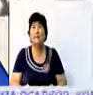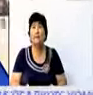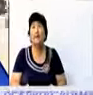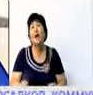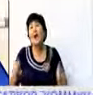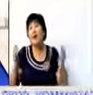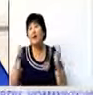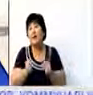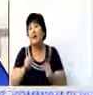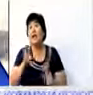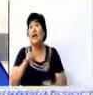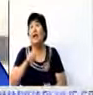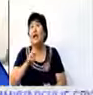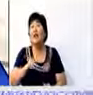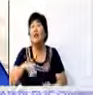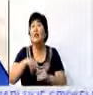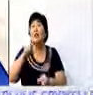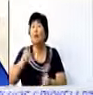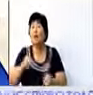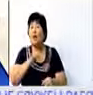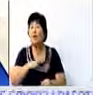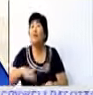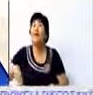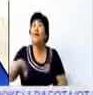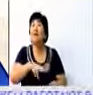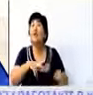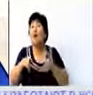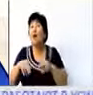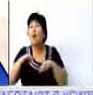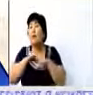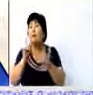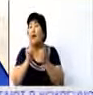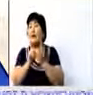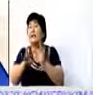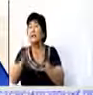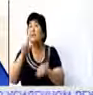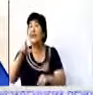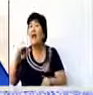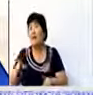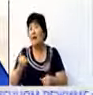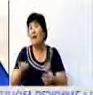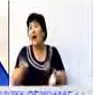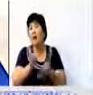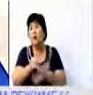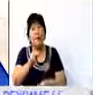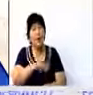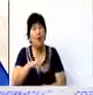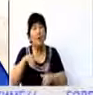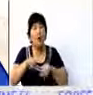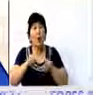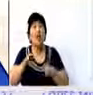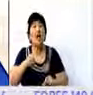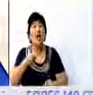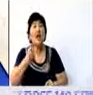В соответствии с регламентом депутаты сейчас работают в регионах, проводим встречи с избирателями, ознакомились с работой колледжа в